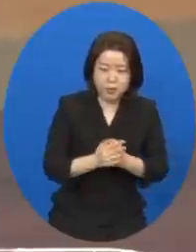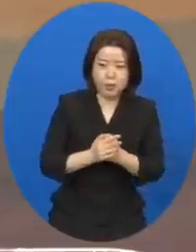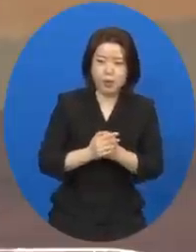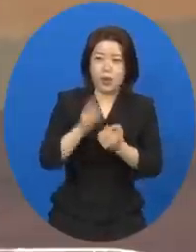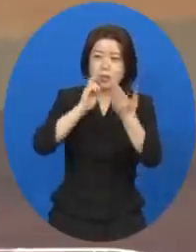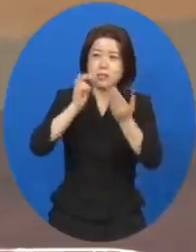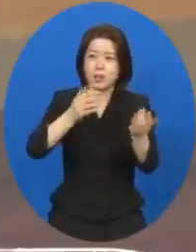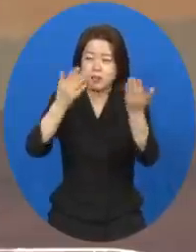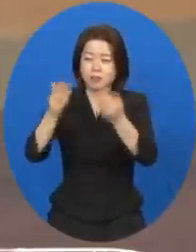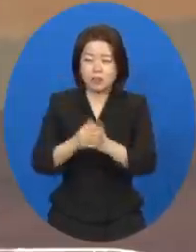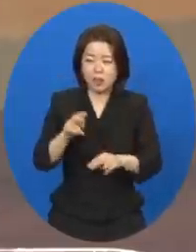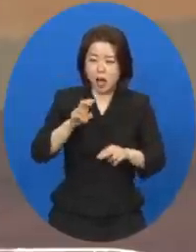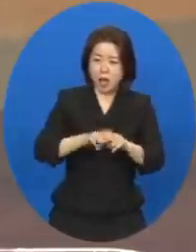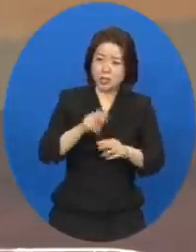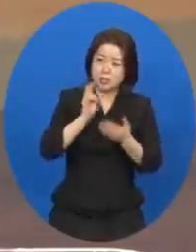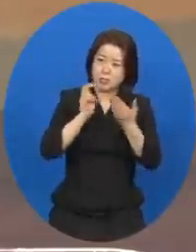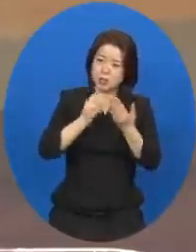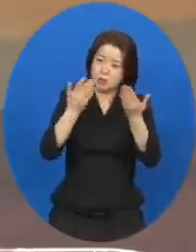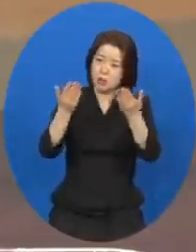앉아서 찬양할 수 있겠어요?